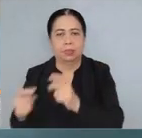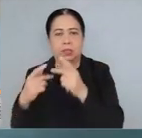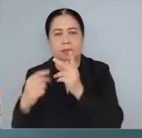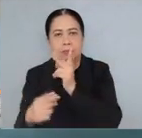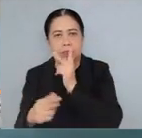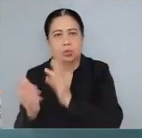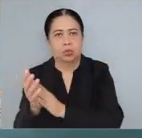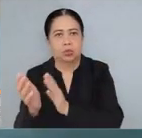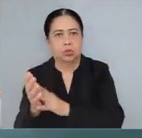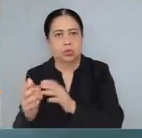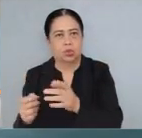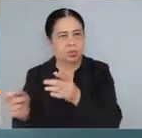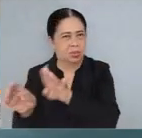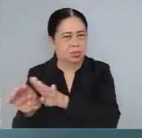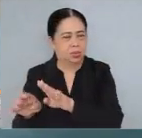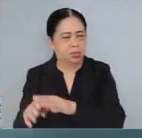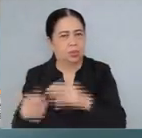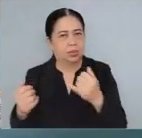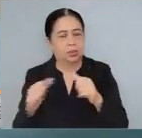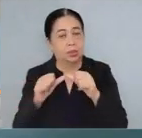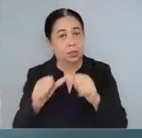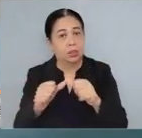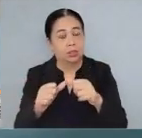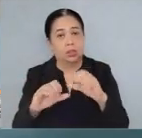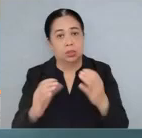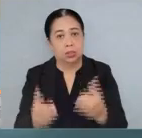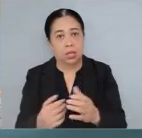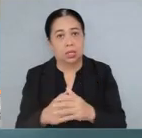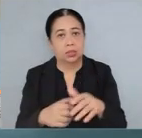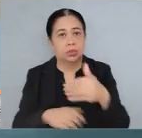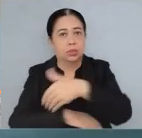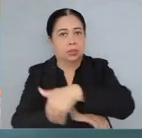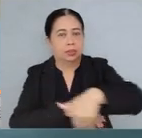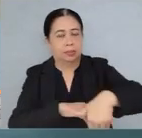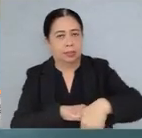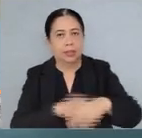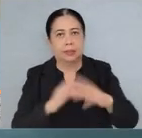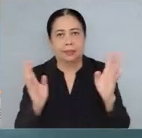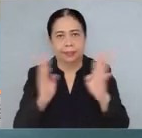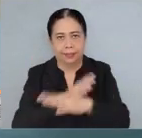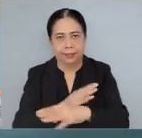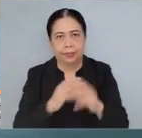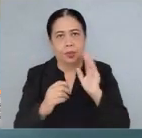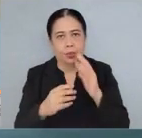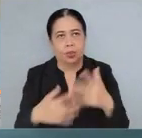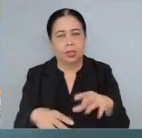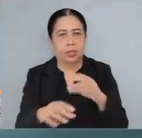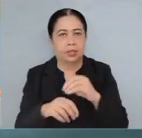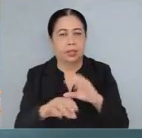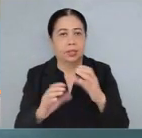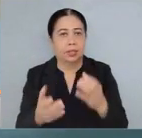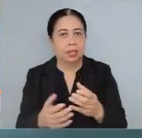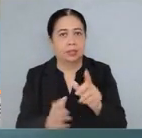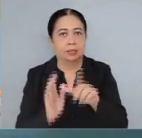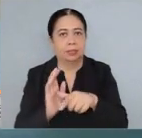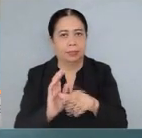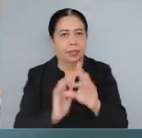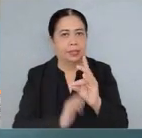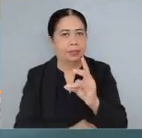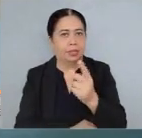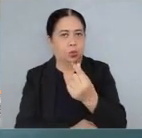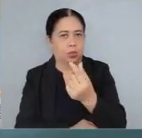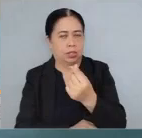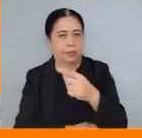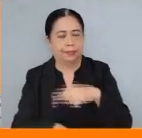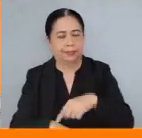klase dito sa Batasan High. Sa ngayon, ito na yung mga panggabi ng mga estudyante at magtatapos ang klase mamayang 7:20. Balik